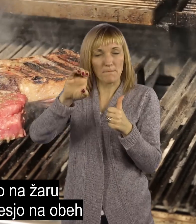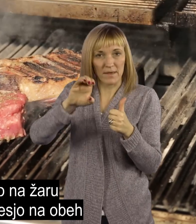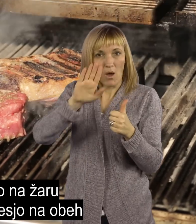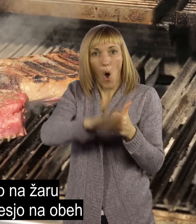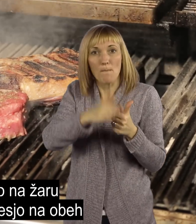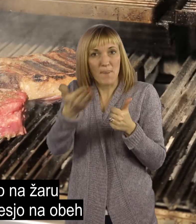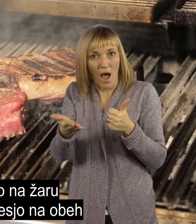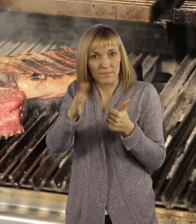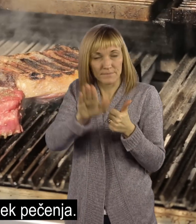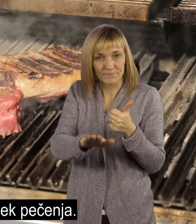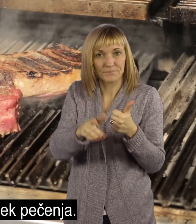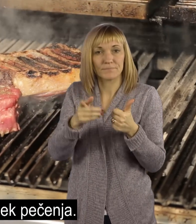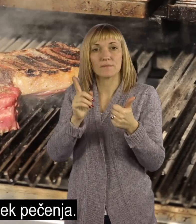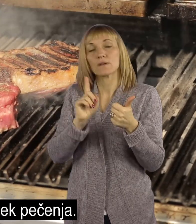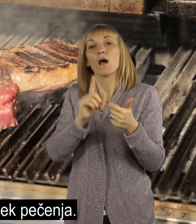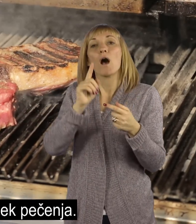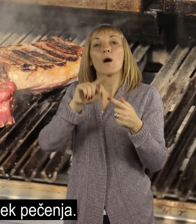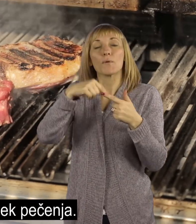popravo zmesjo po obeh straneh